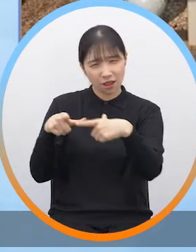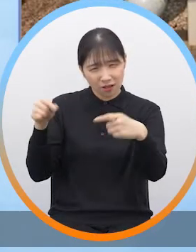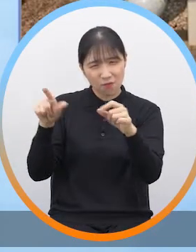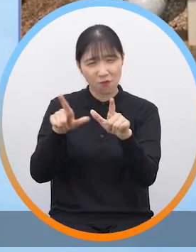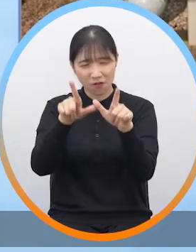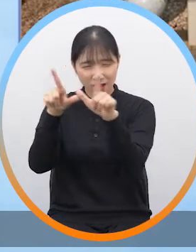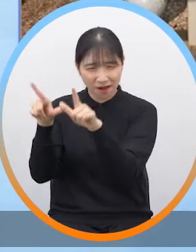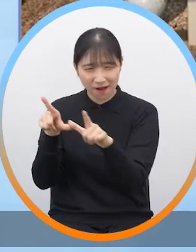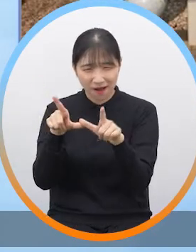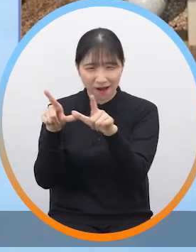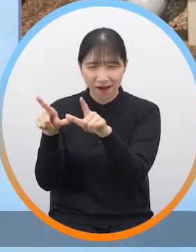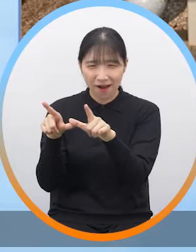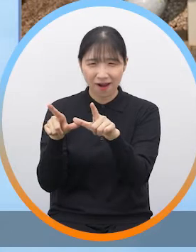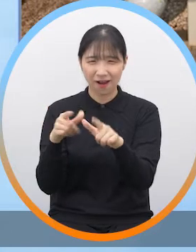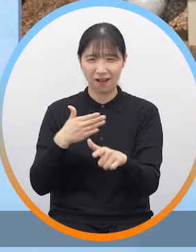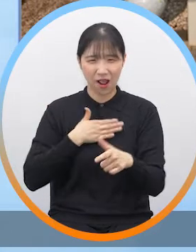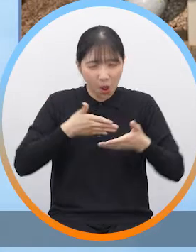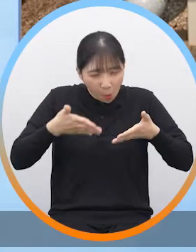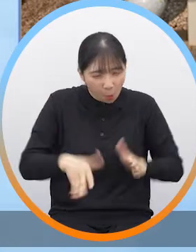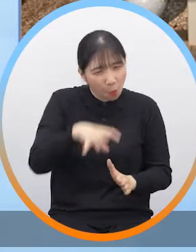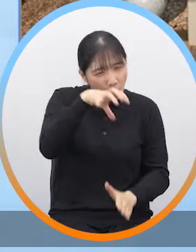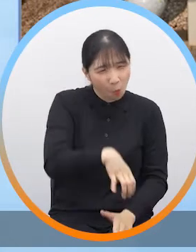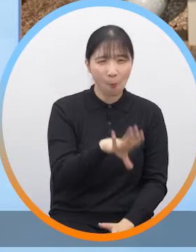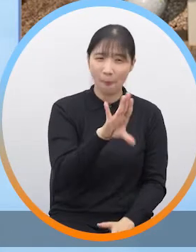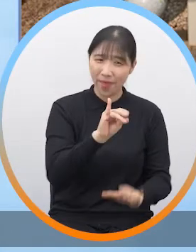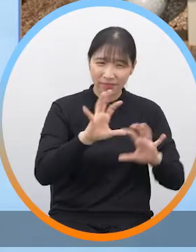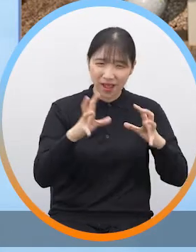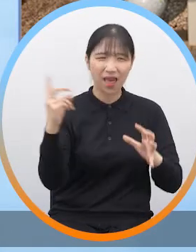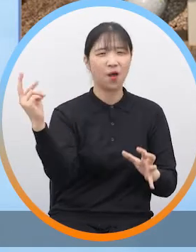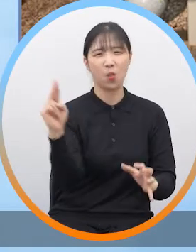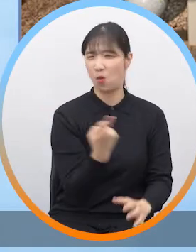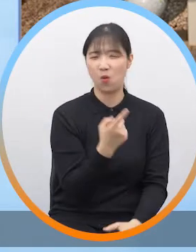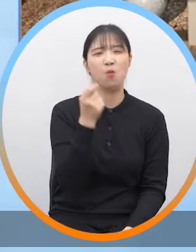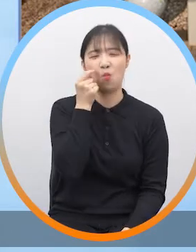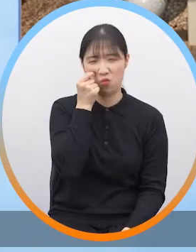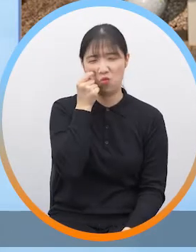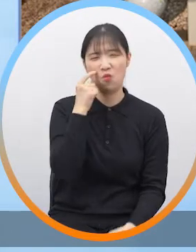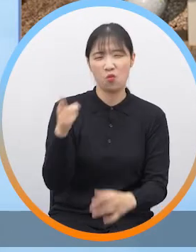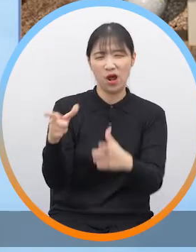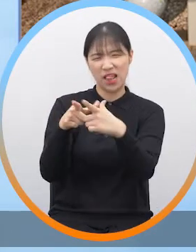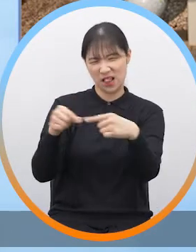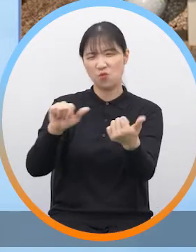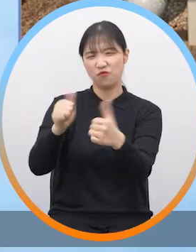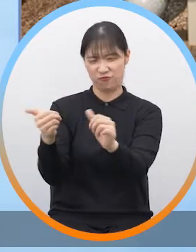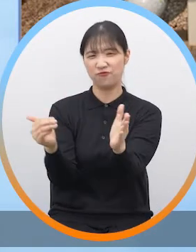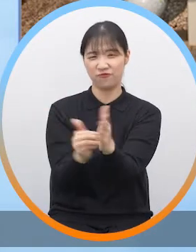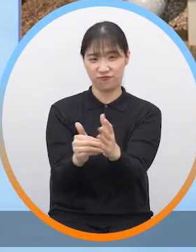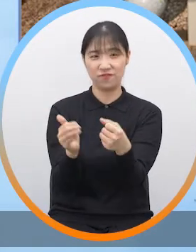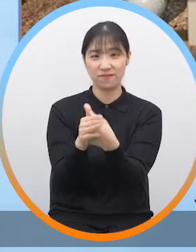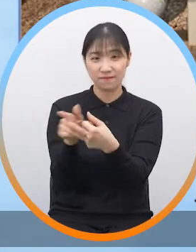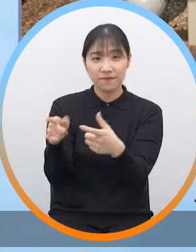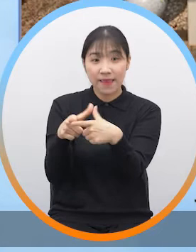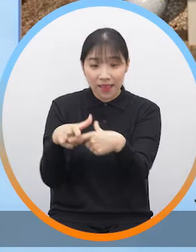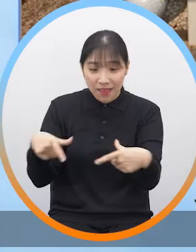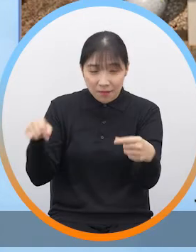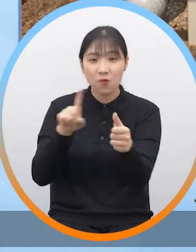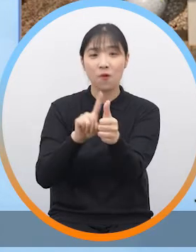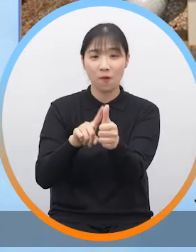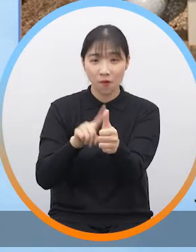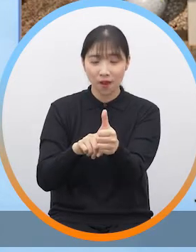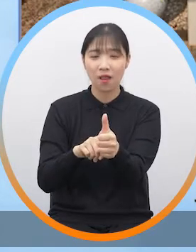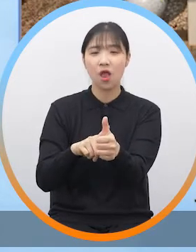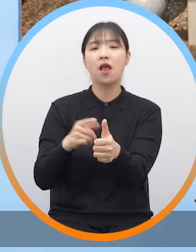생활을 하다가 본국인 백제에 돌아오지 못했습니다. 그곳에서 돌아가셨어요. 그래서 일본에 왕인